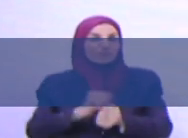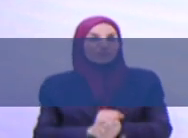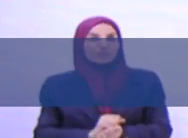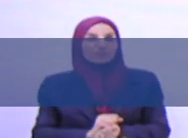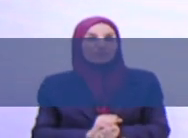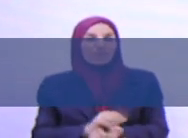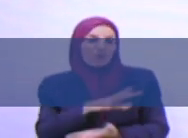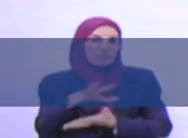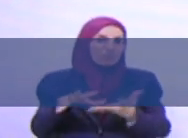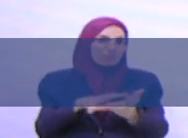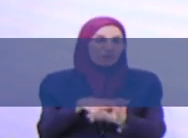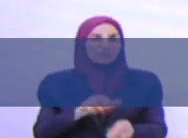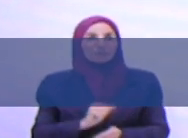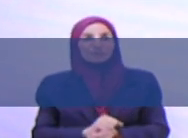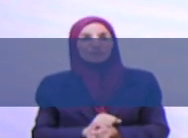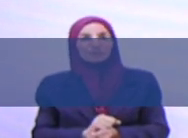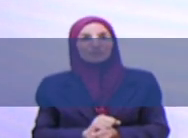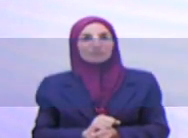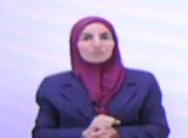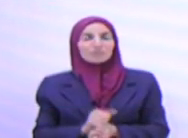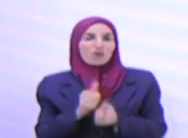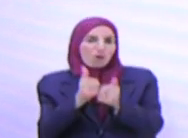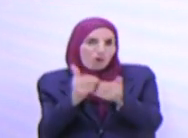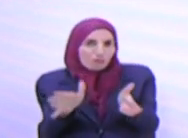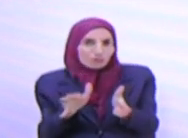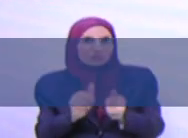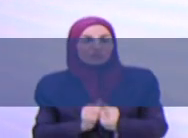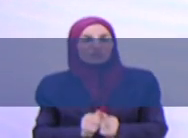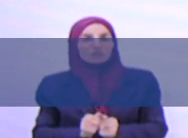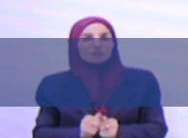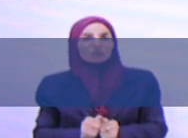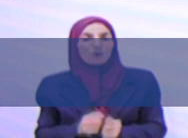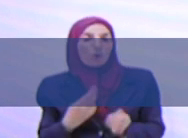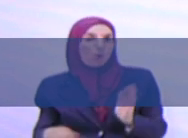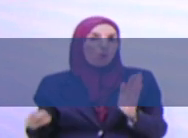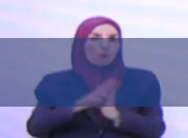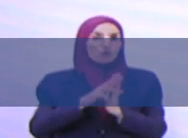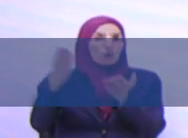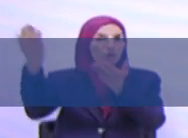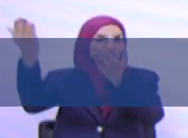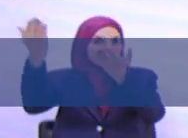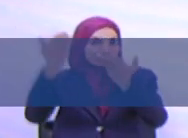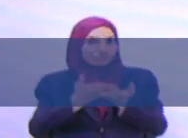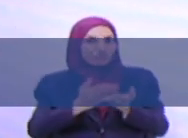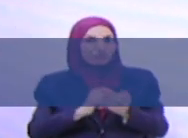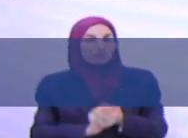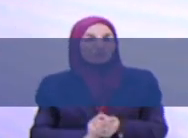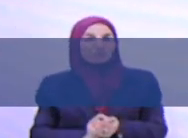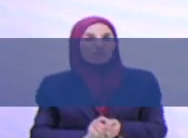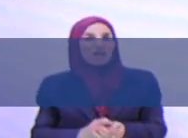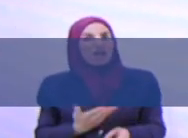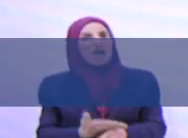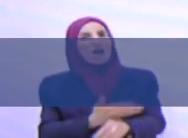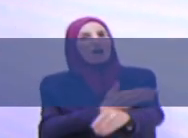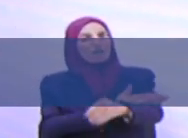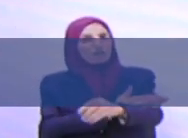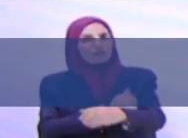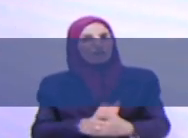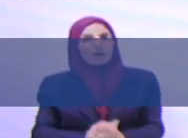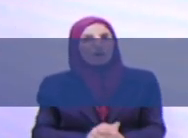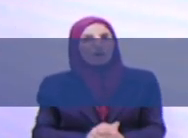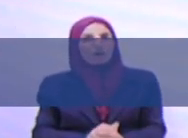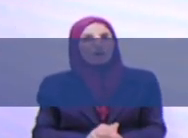جو من البلبلة، ودفع الدولة إلى فتح الباب على مصراعيه للعودة إلى الاستيراد الوحشي الذي كان موجوداً